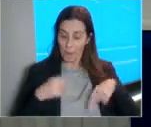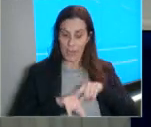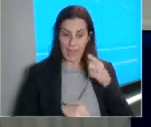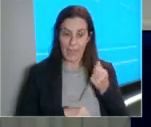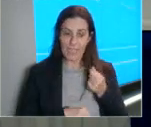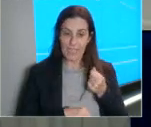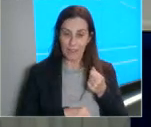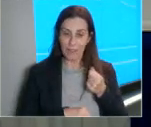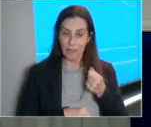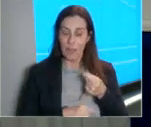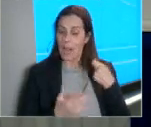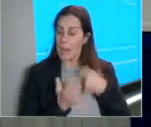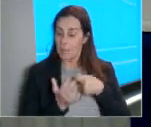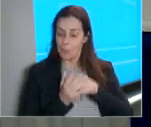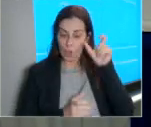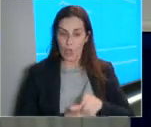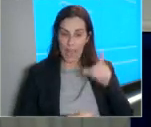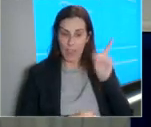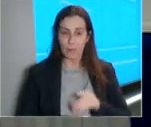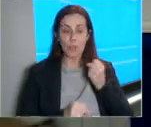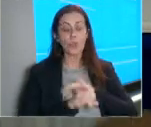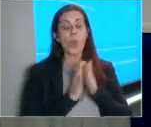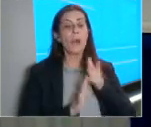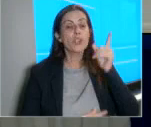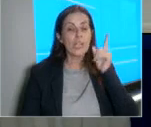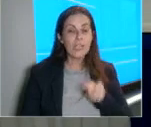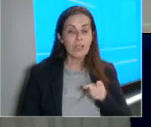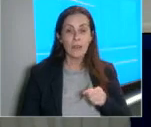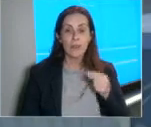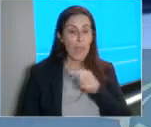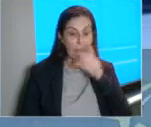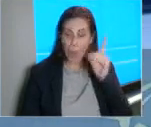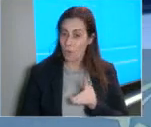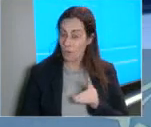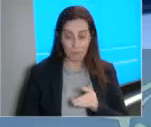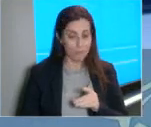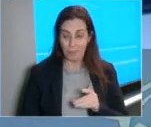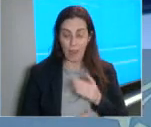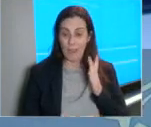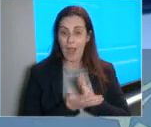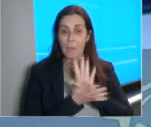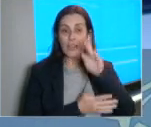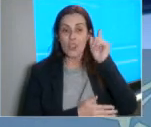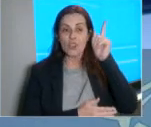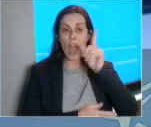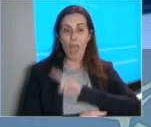הכספים לפיצועים לדרום ולעשות את מה שצריך, כי הם שם לא מסיימים את הלחימה כבר 14